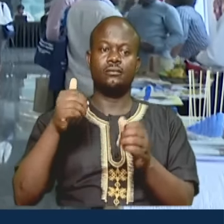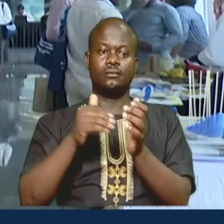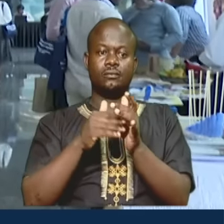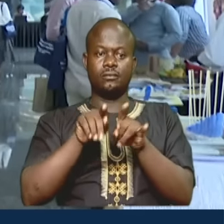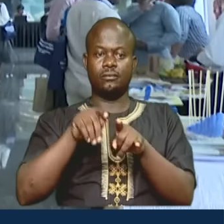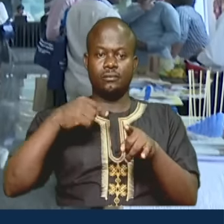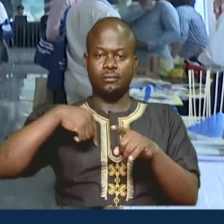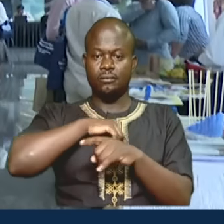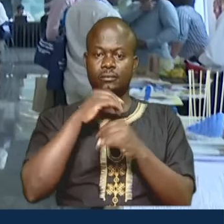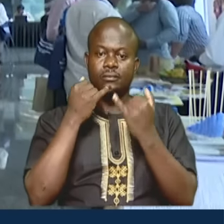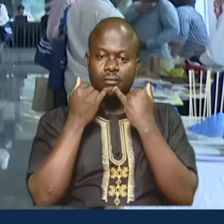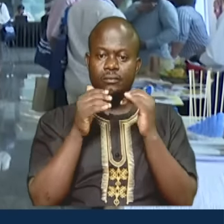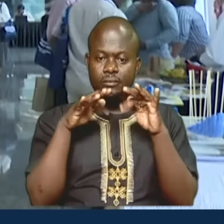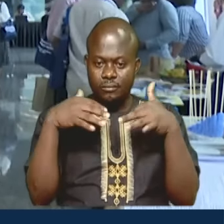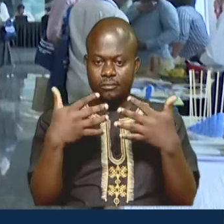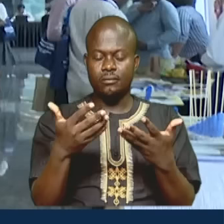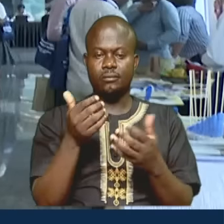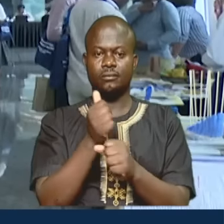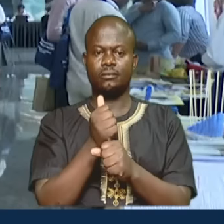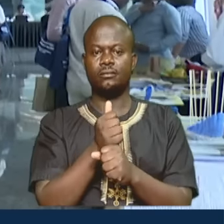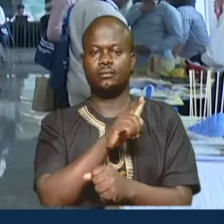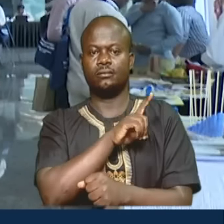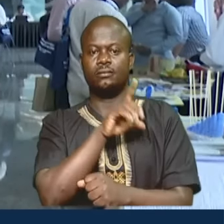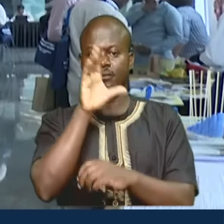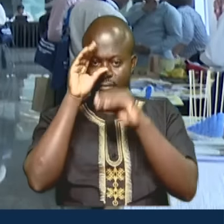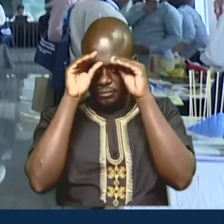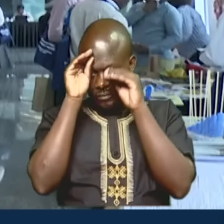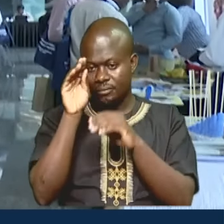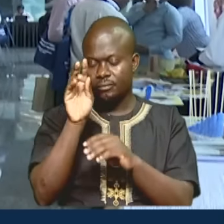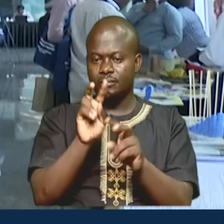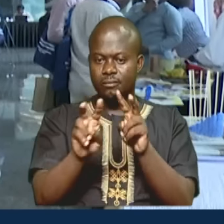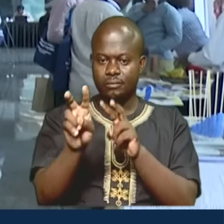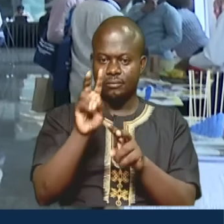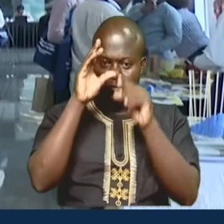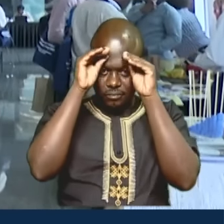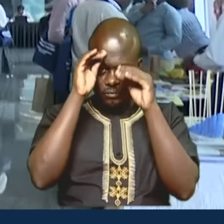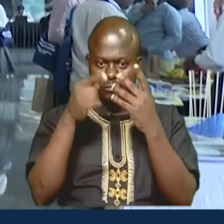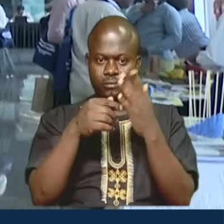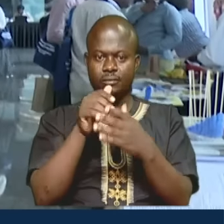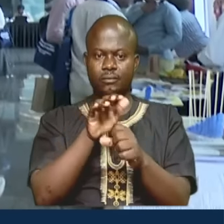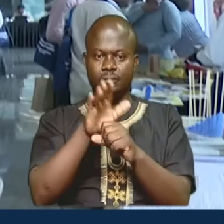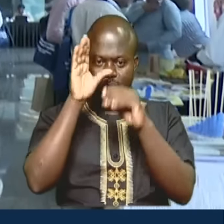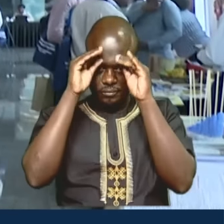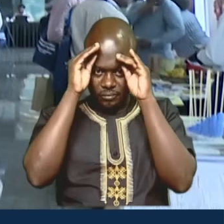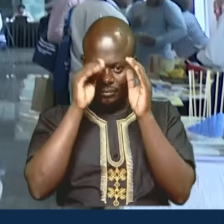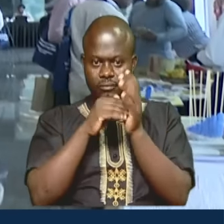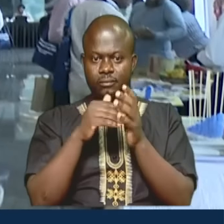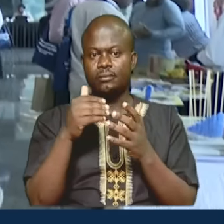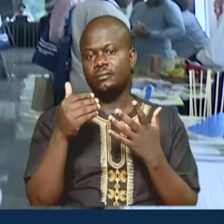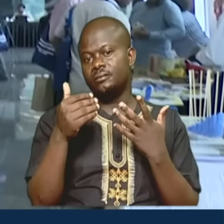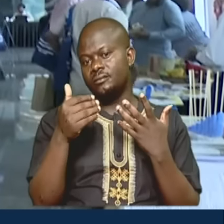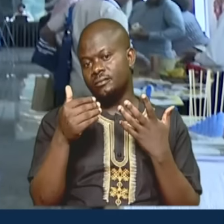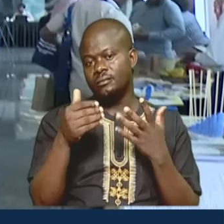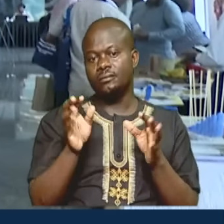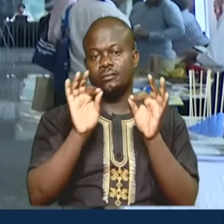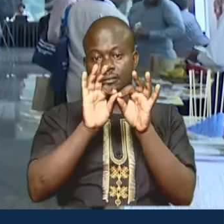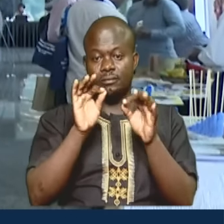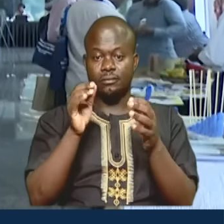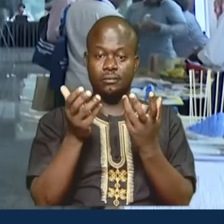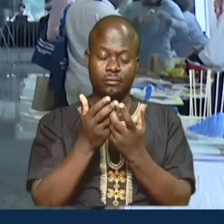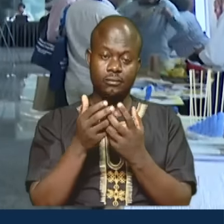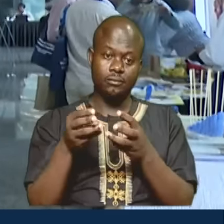uko tubigenza mbese na mahirwe yo kwigiranaho rero hari byinshi cyane twize hari contacts twabonye bijyanye n'ibyo